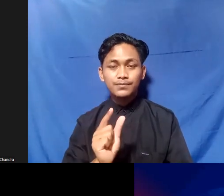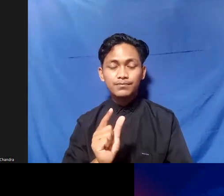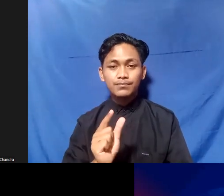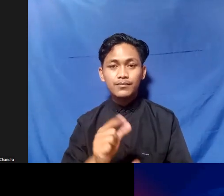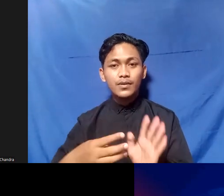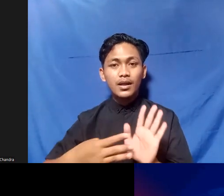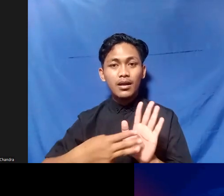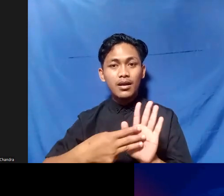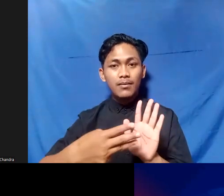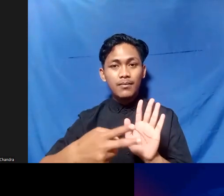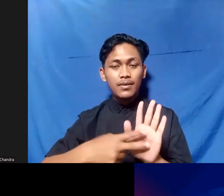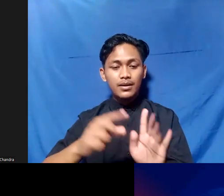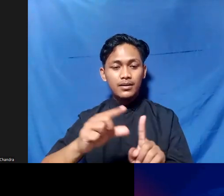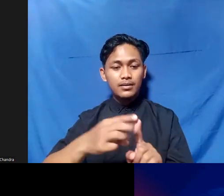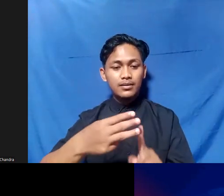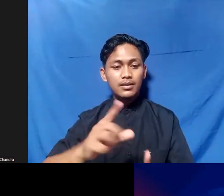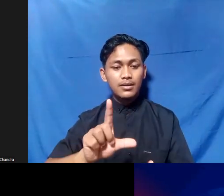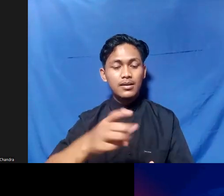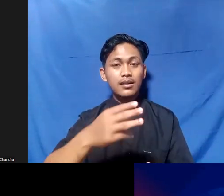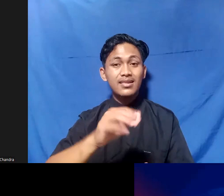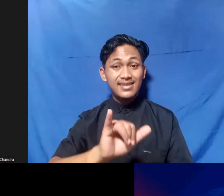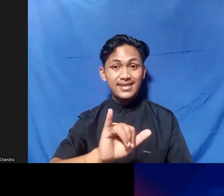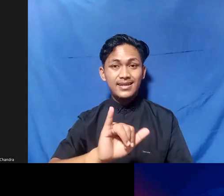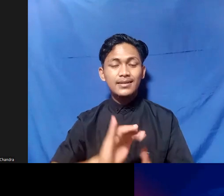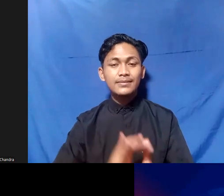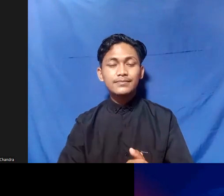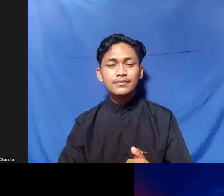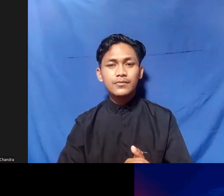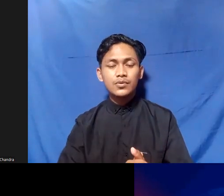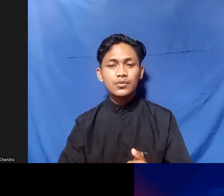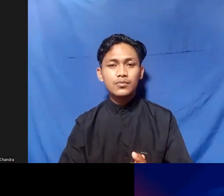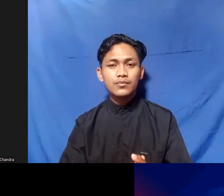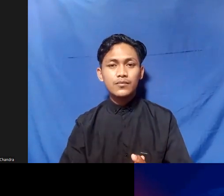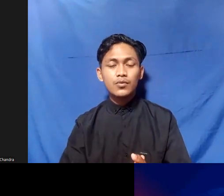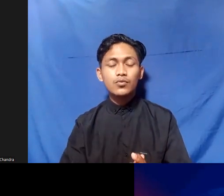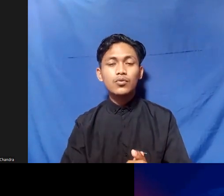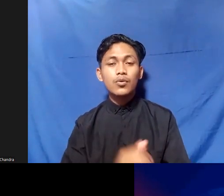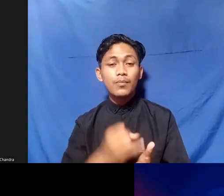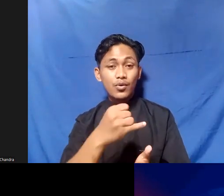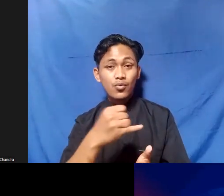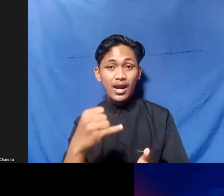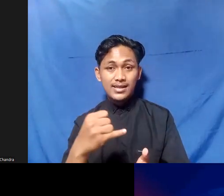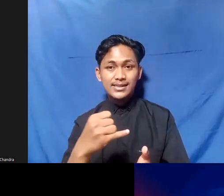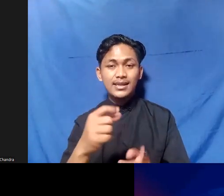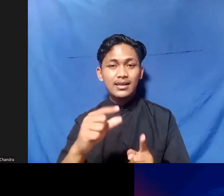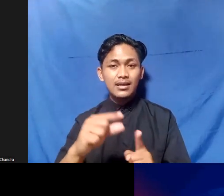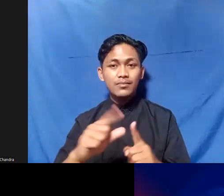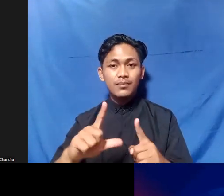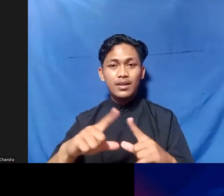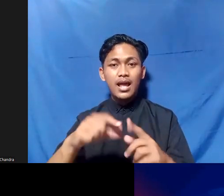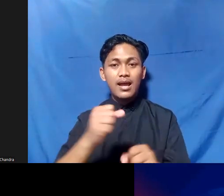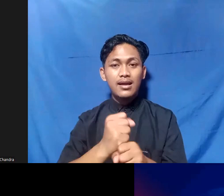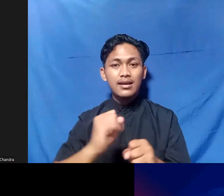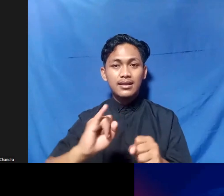mana sendiri itu fungsinya Emang meminimalisir radiasi ya dalam arti gini ya jadi nanti kalau